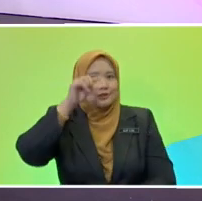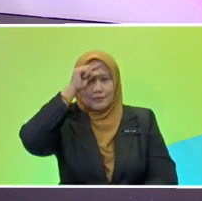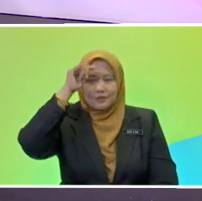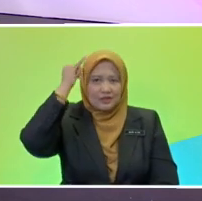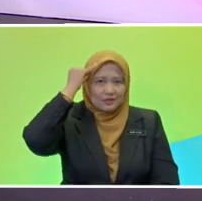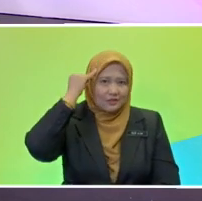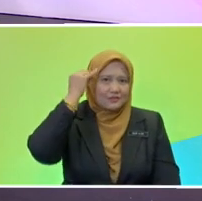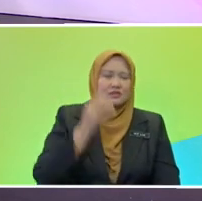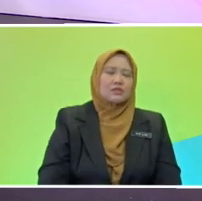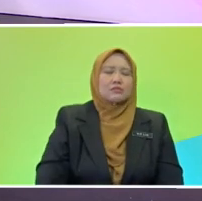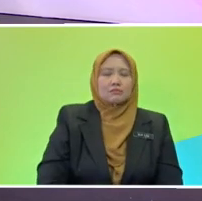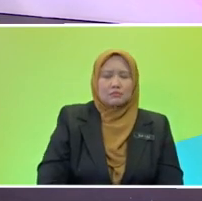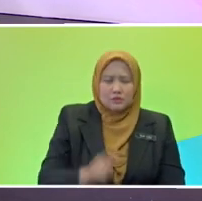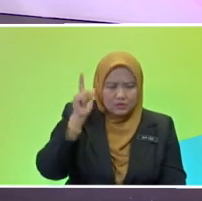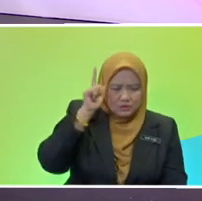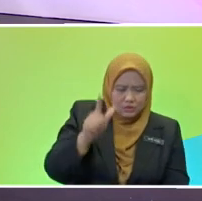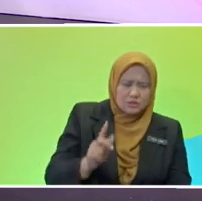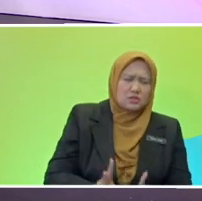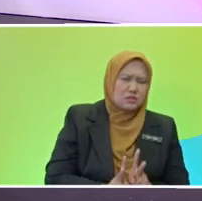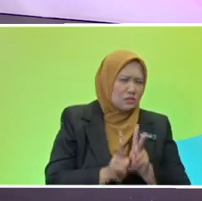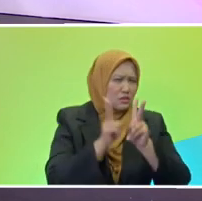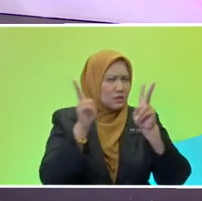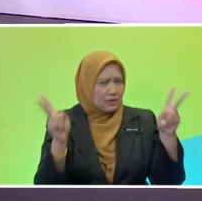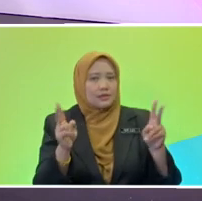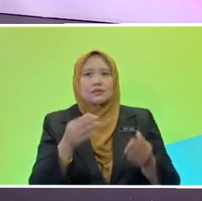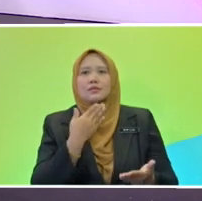Ivan sangat-sangat baik alhamdulillah